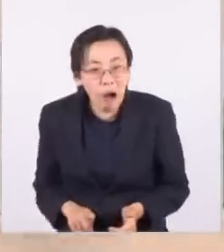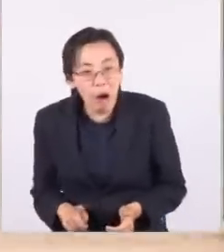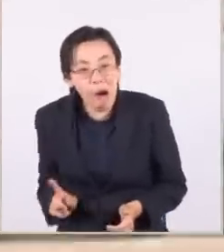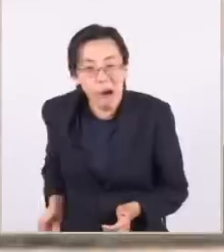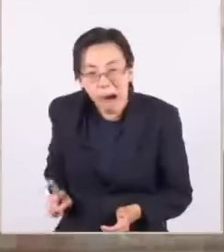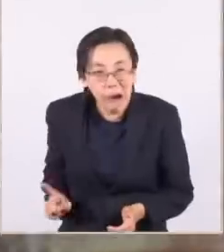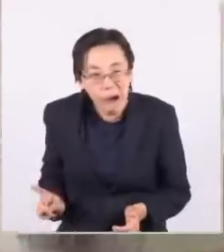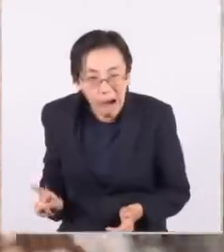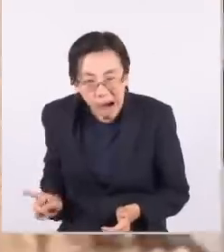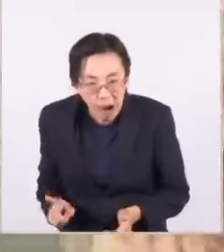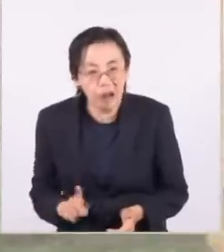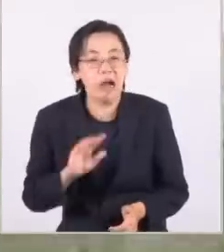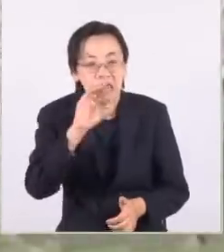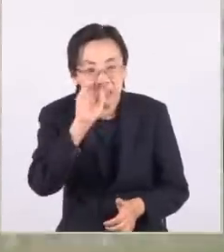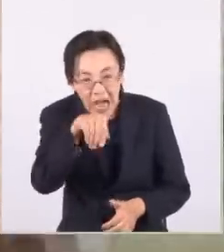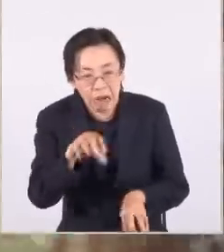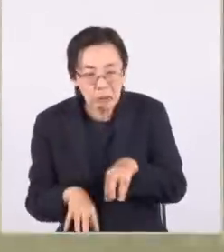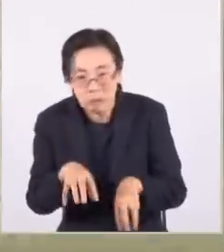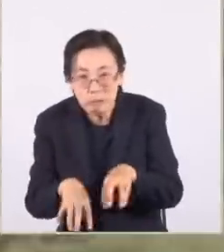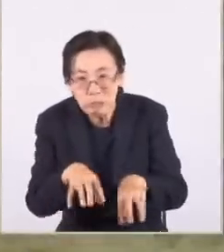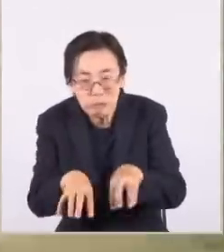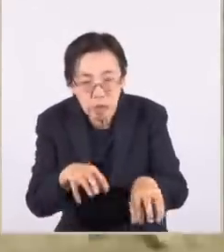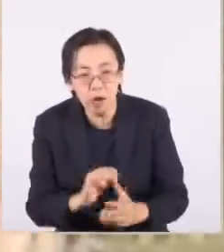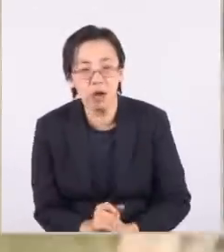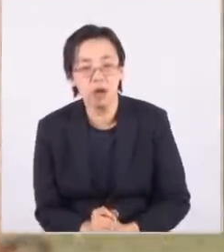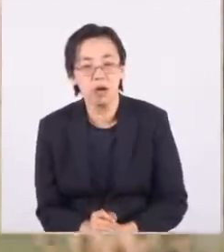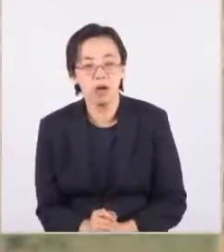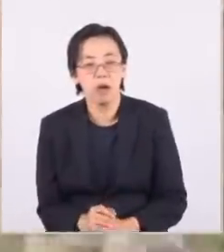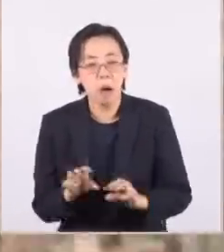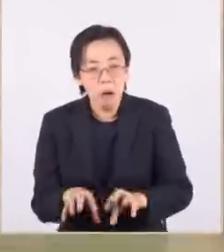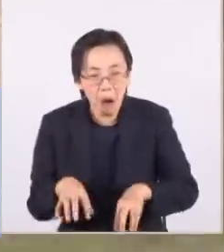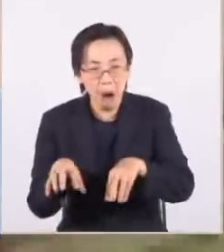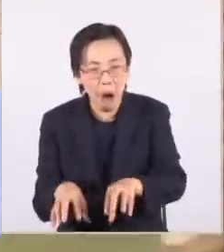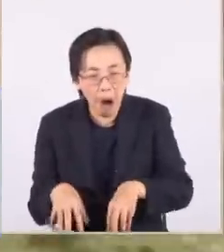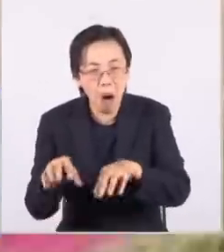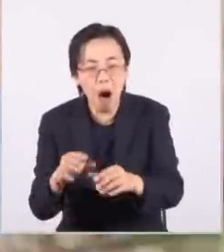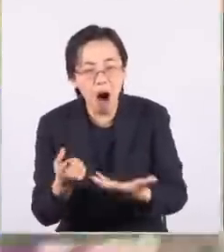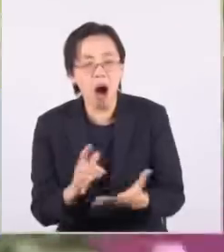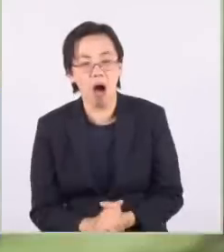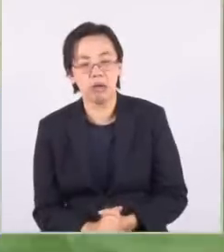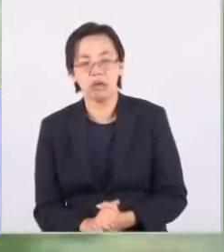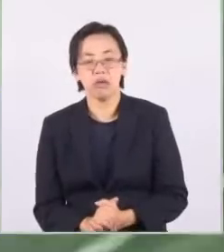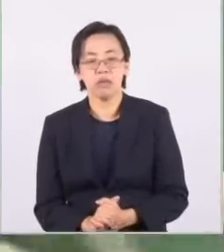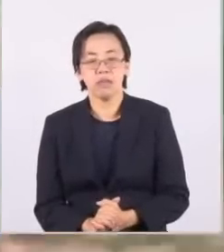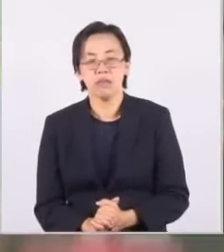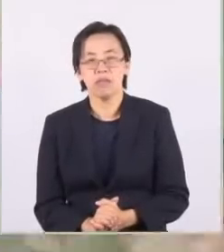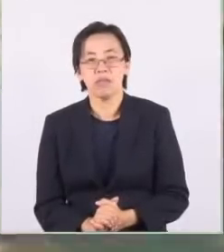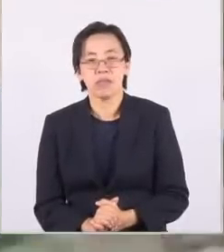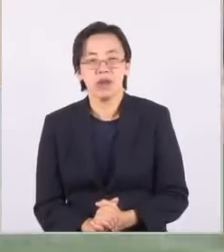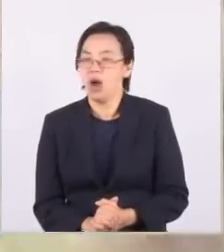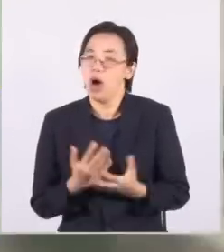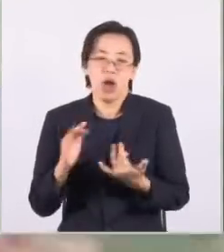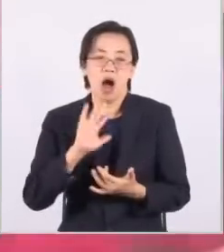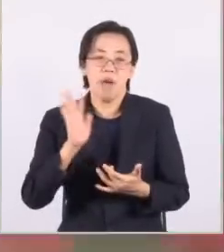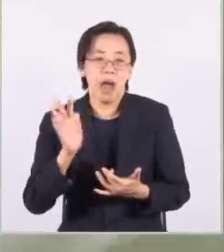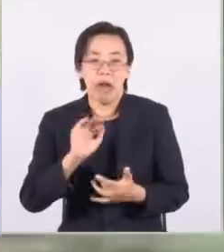างชี้ หางชี้นี่หูตั้งหางชี้เลยคุณเจม แต่จำนวนนี้มันหมายถึงว่าวิ่งป่าราบคุณผู้ชมไม่รอแล้วโอเพ่นดีกว่าคือเ